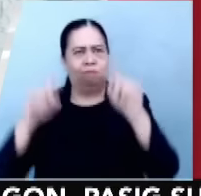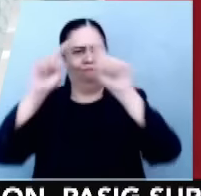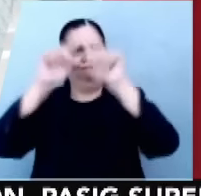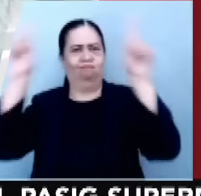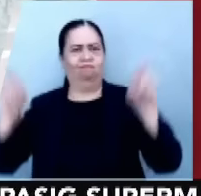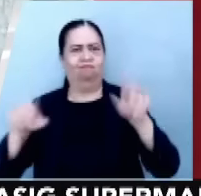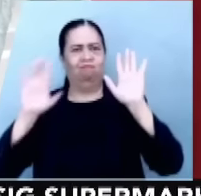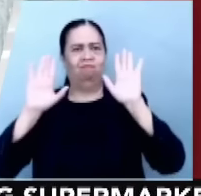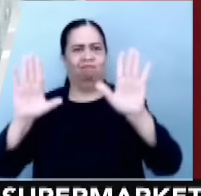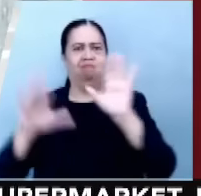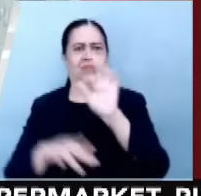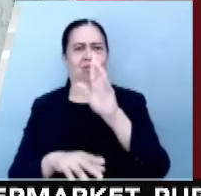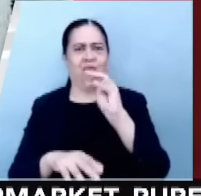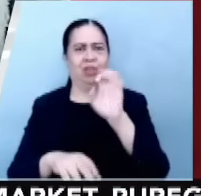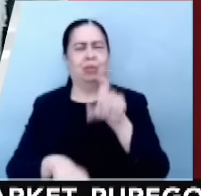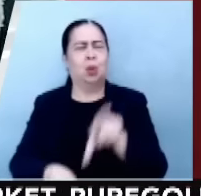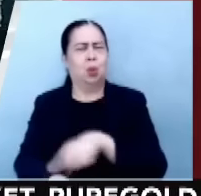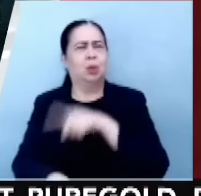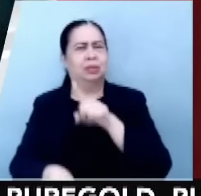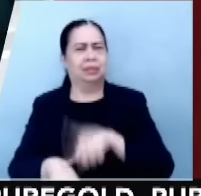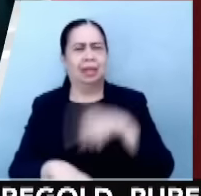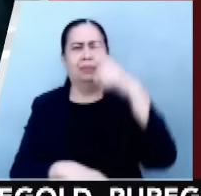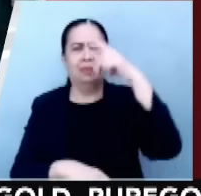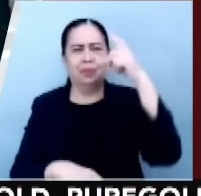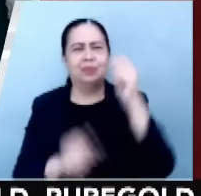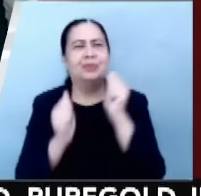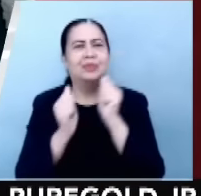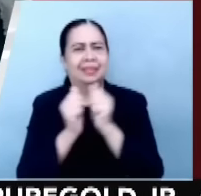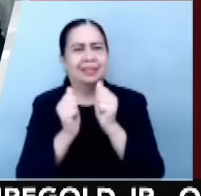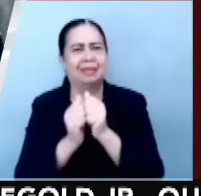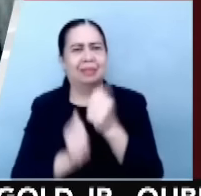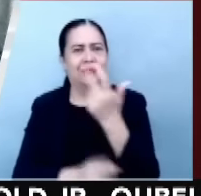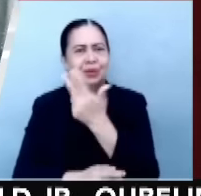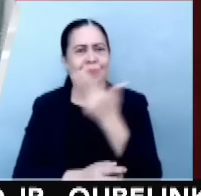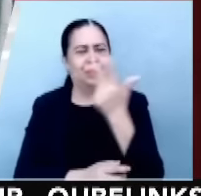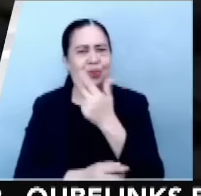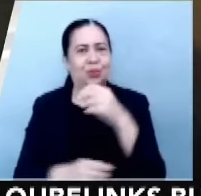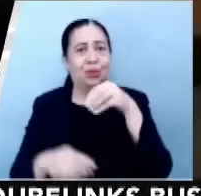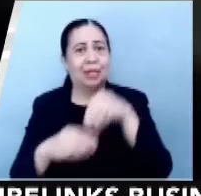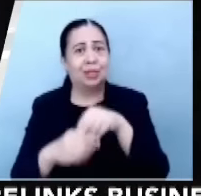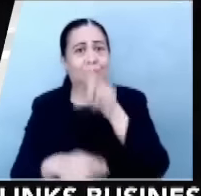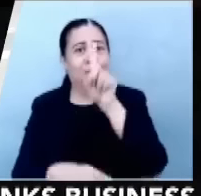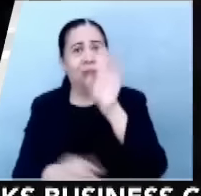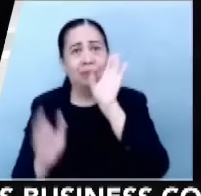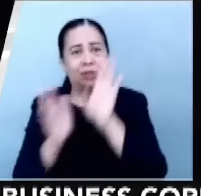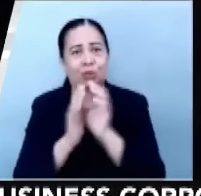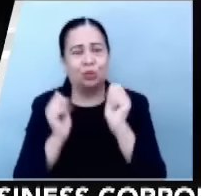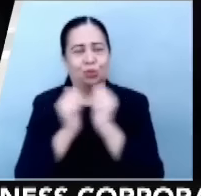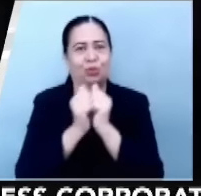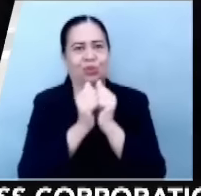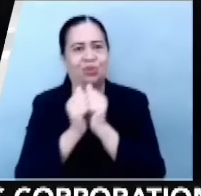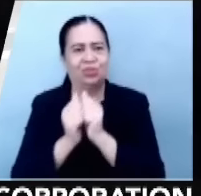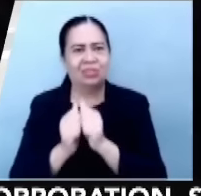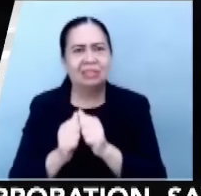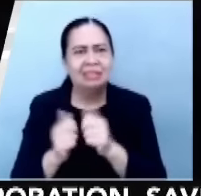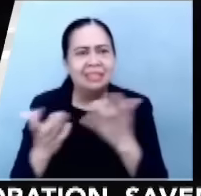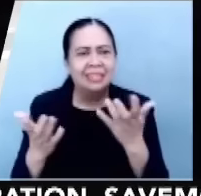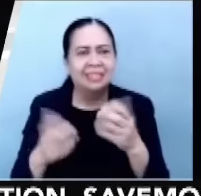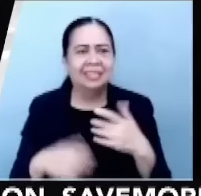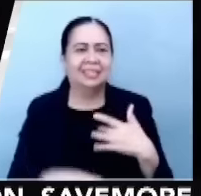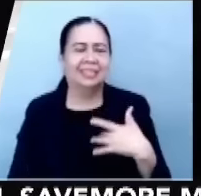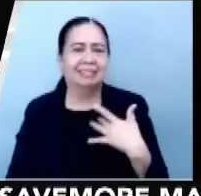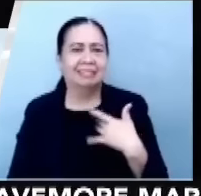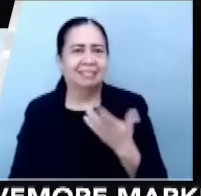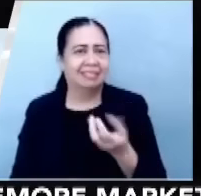dahil matagal na nga raw niyang pangarap na makasama ang tatlo in one picture. Mars, parang wala kang ganang kumain. Sa